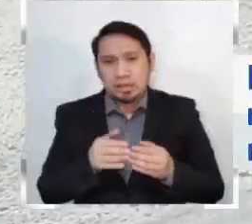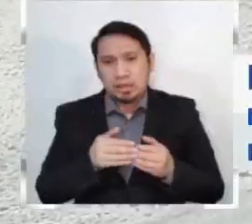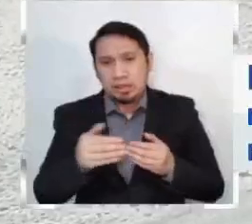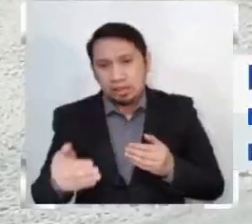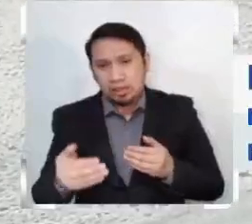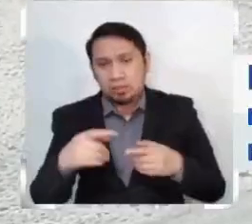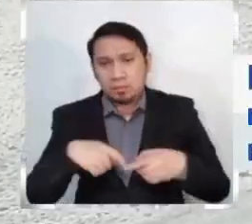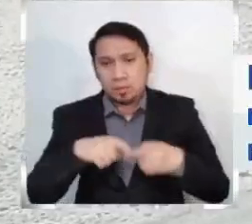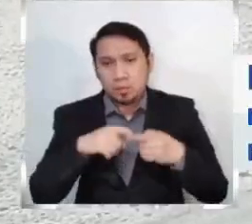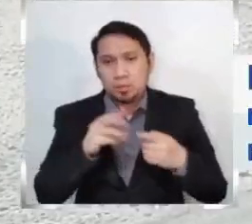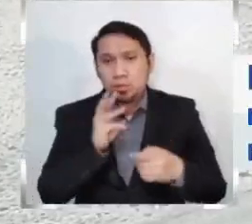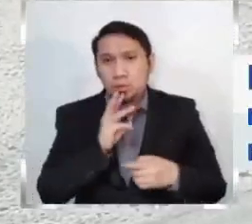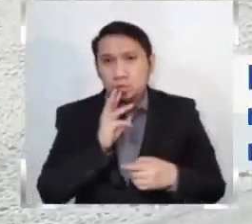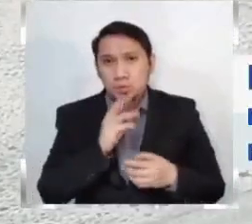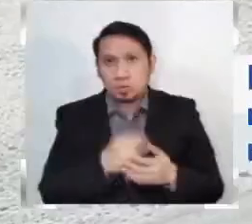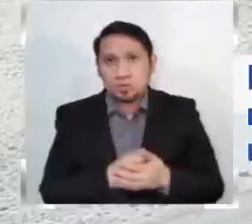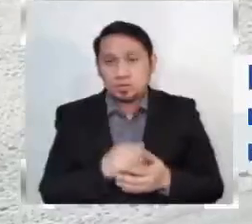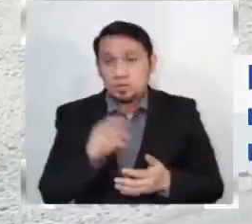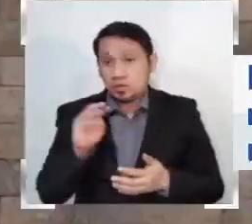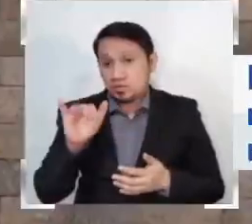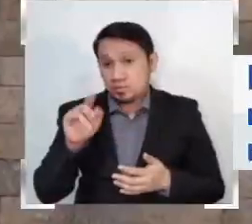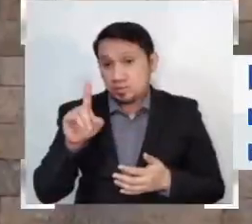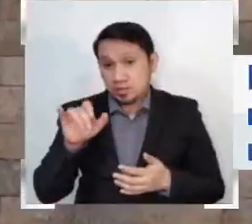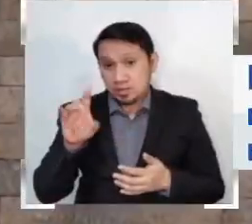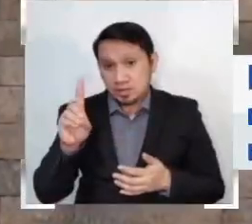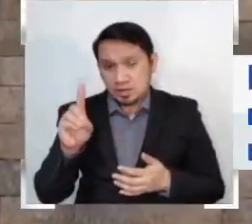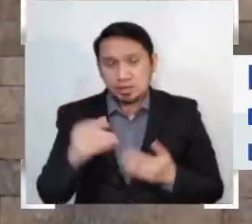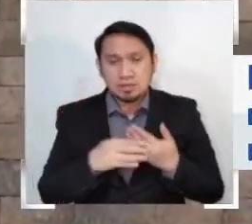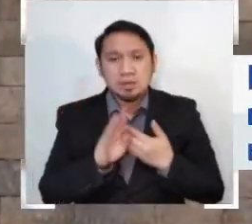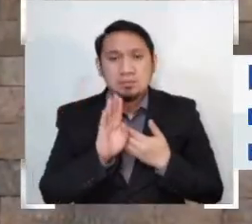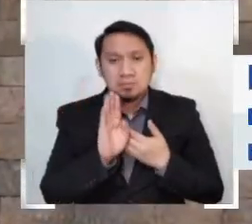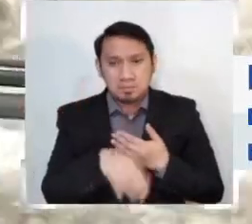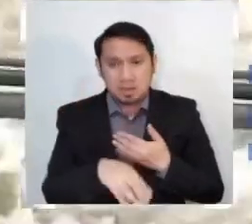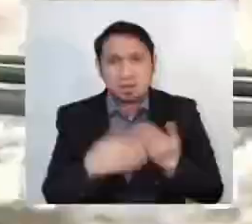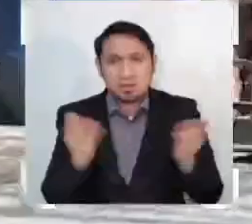ng Maynilad, maibabalik nila ang serbisyo ng tubig. Yun nga lang.